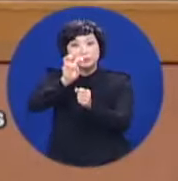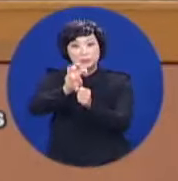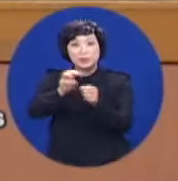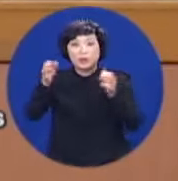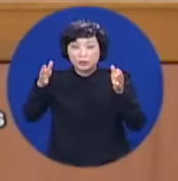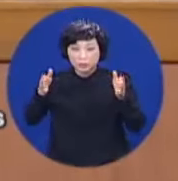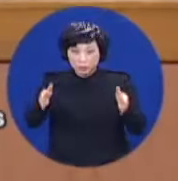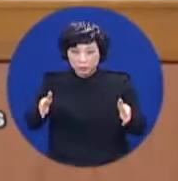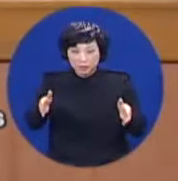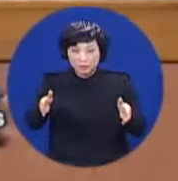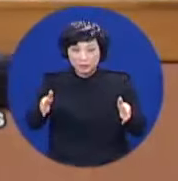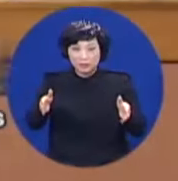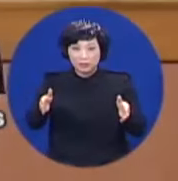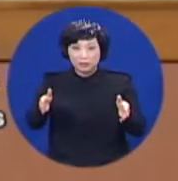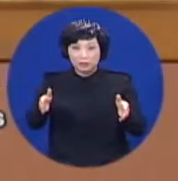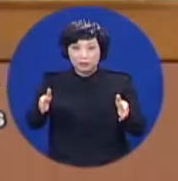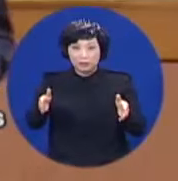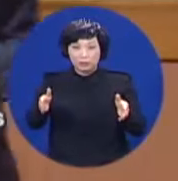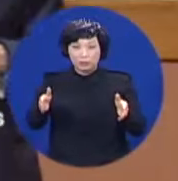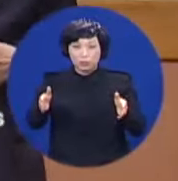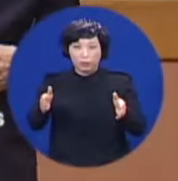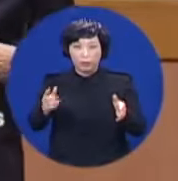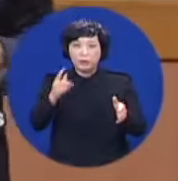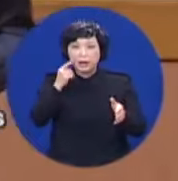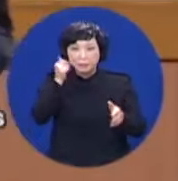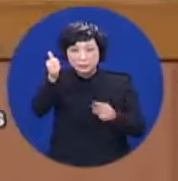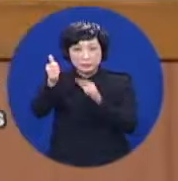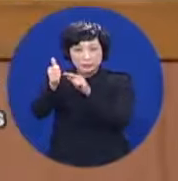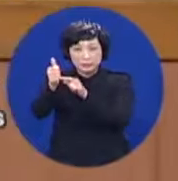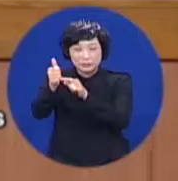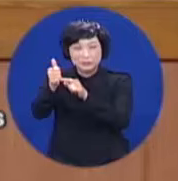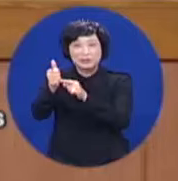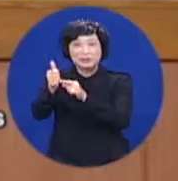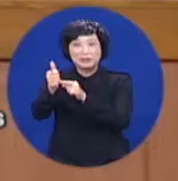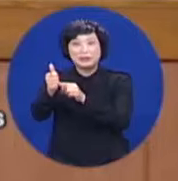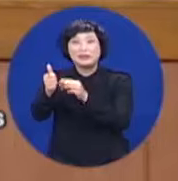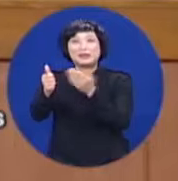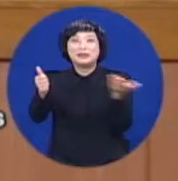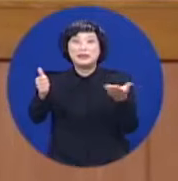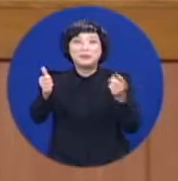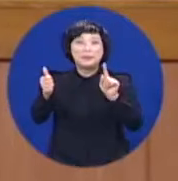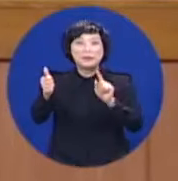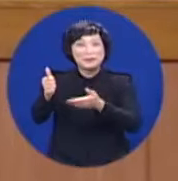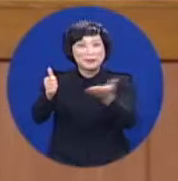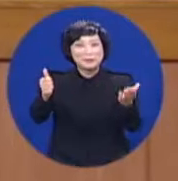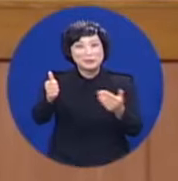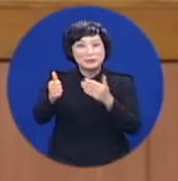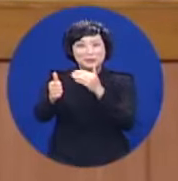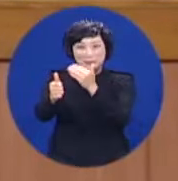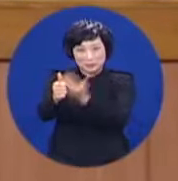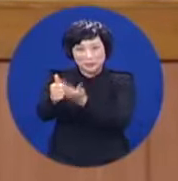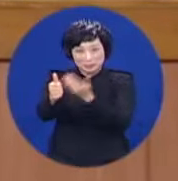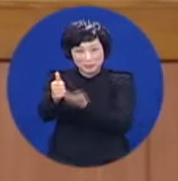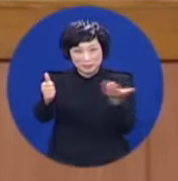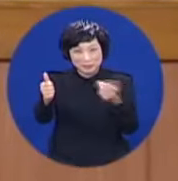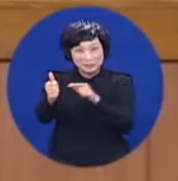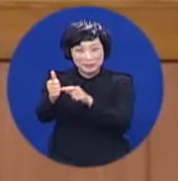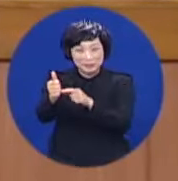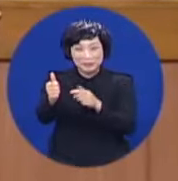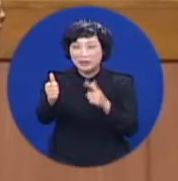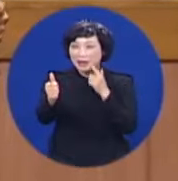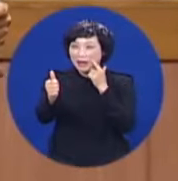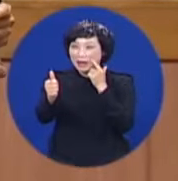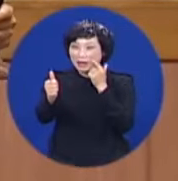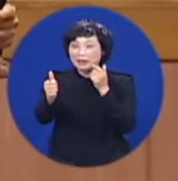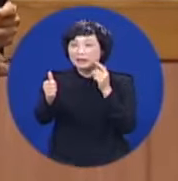30년 동안을 그냥 아버지가 목수였는데 목수 일해가면서